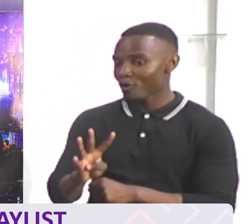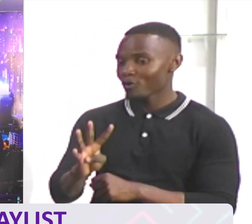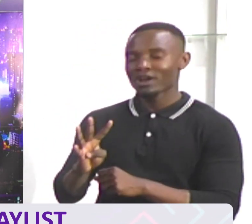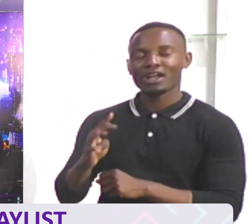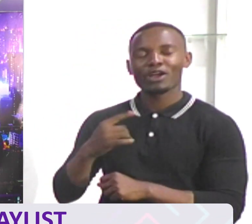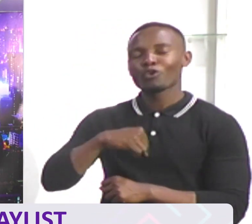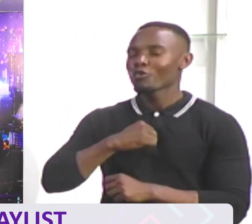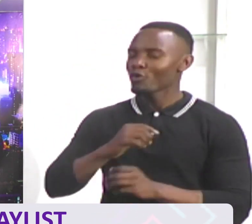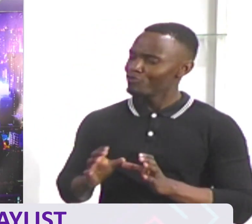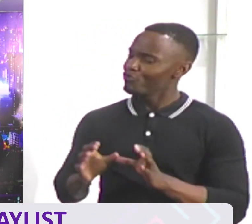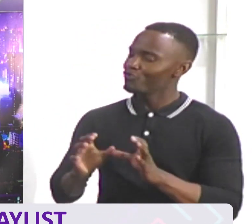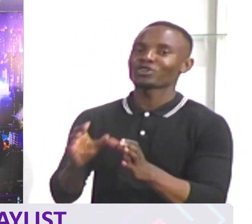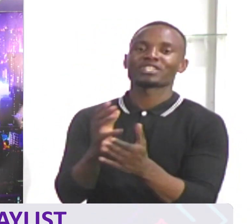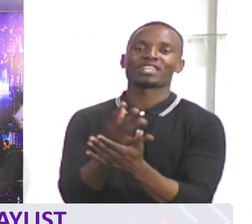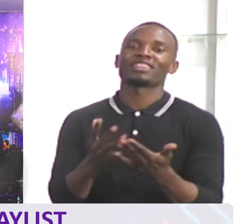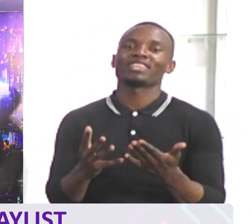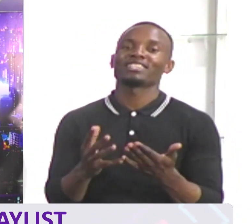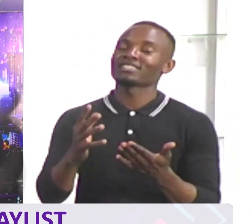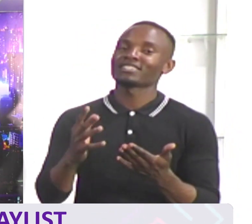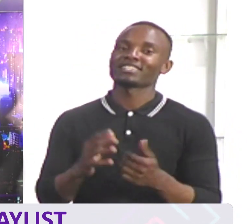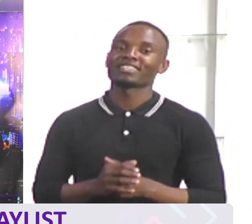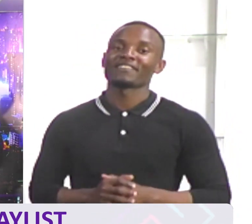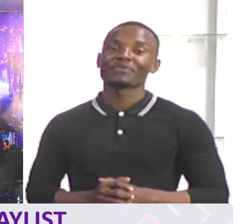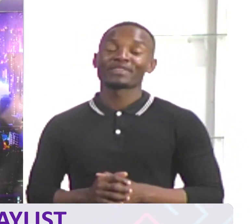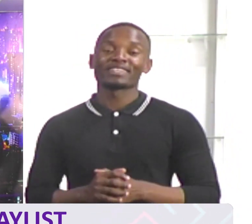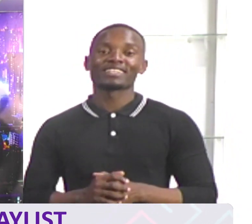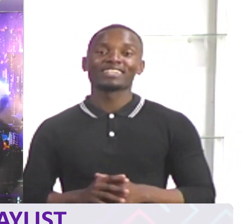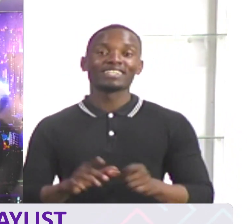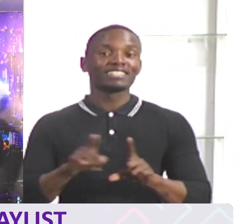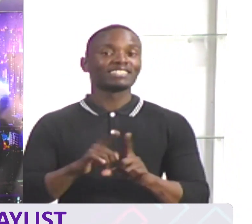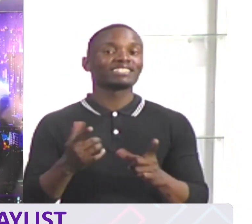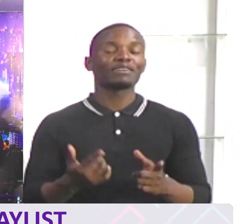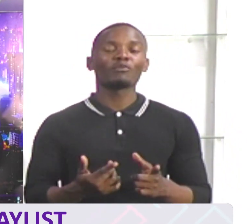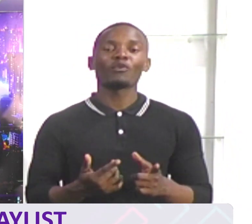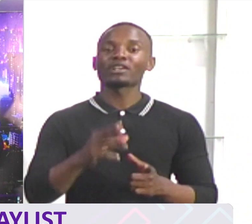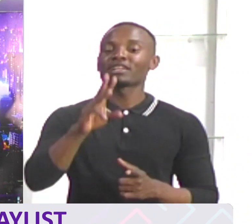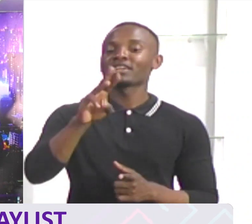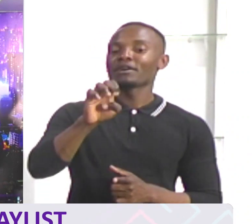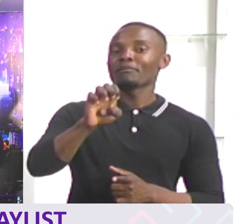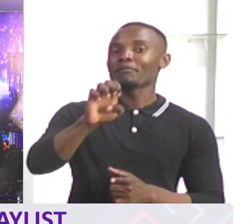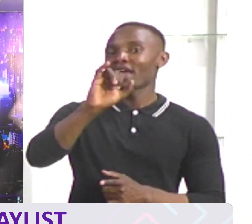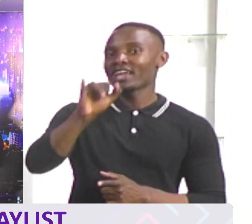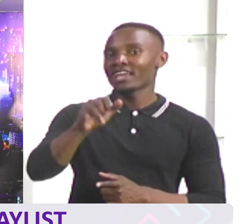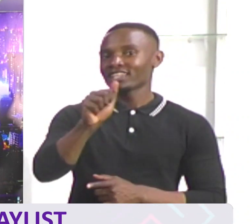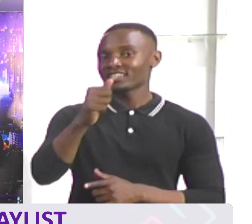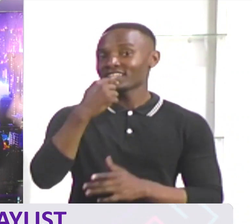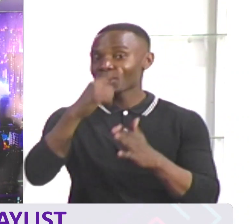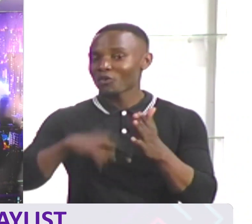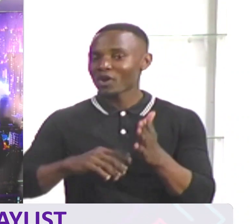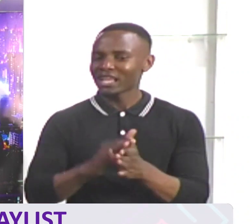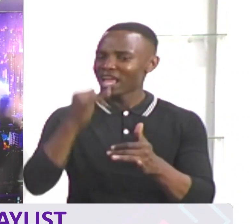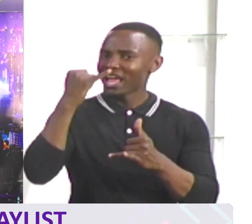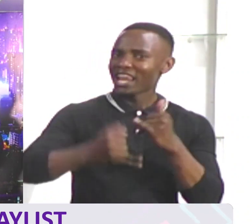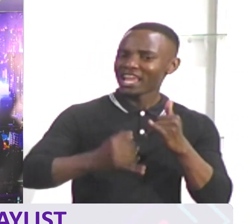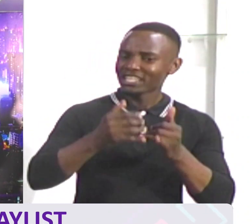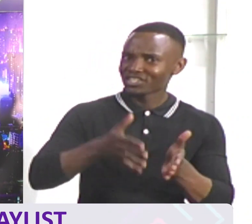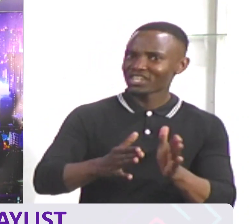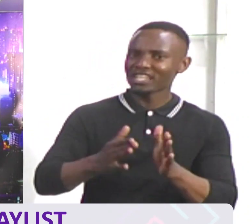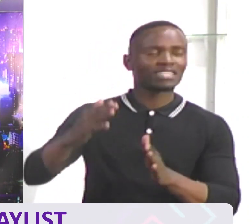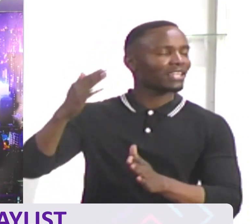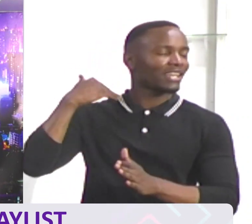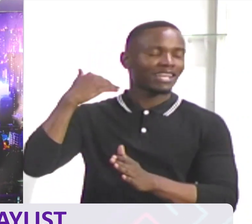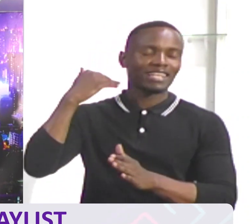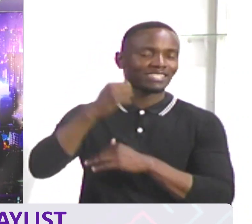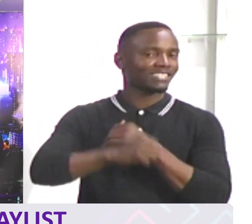Tunafosa. Isipo tunafosa. Vile just kiapo, mmeja nakwambia last chance. Last chance tuliacha last year mtu